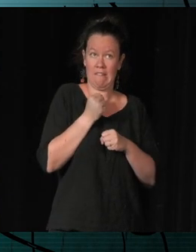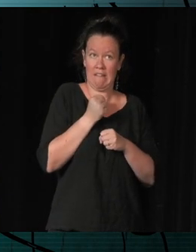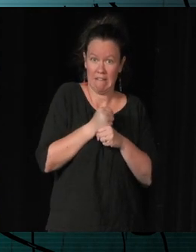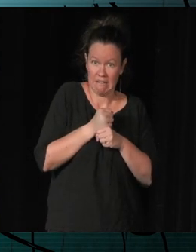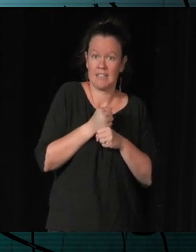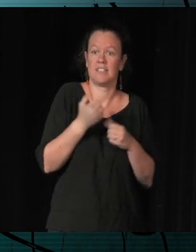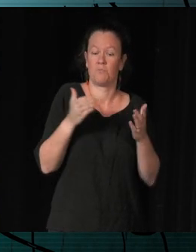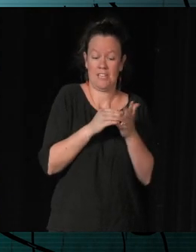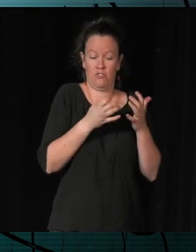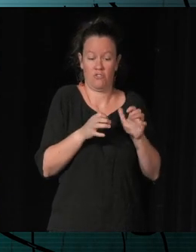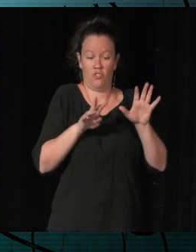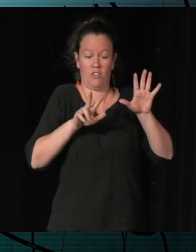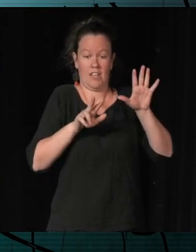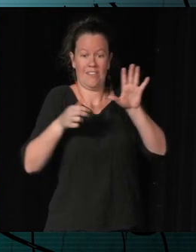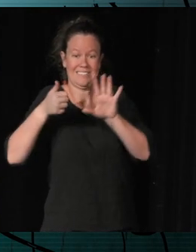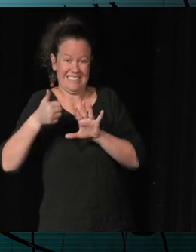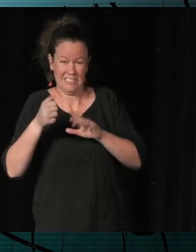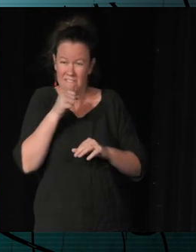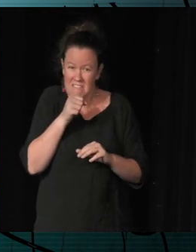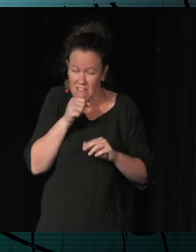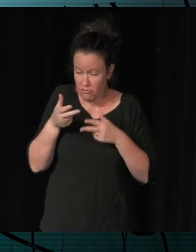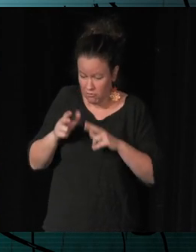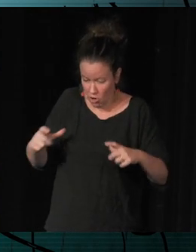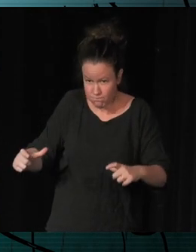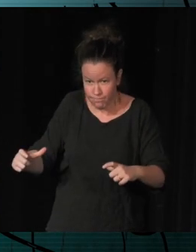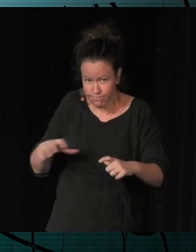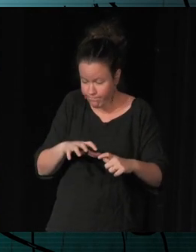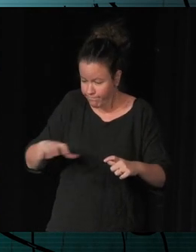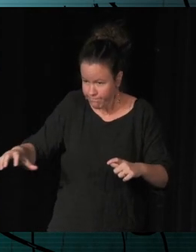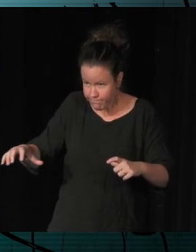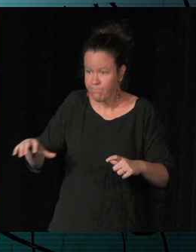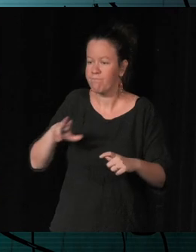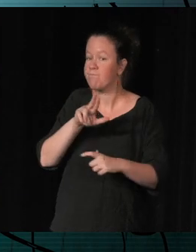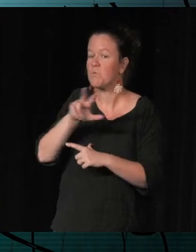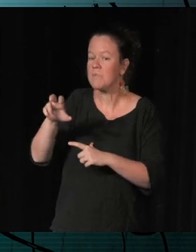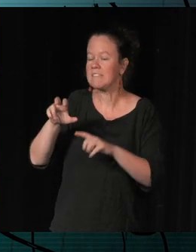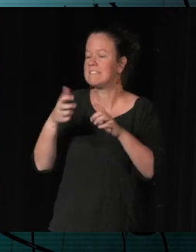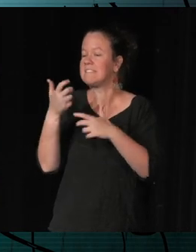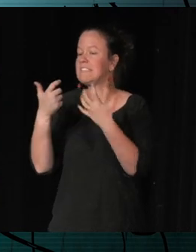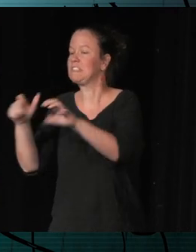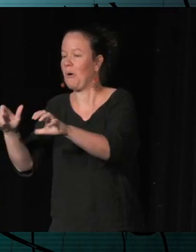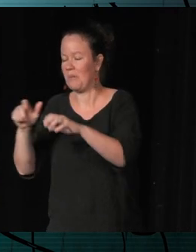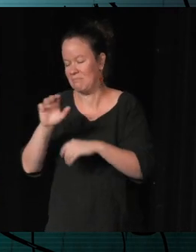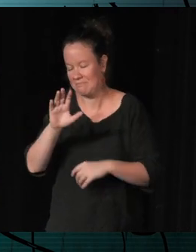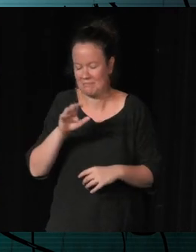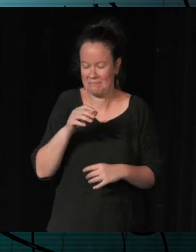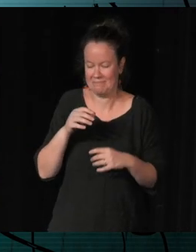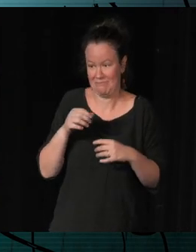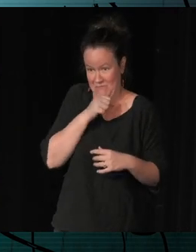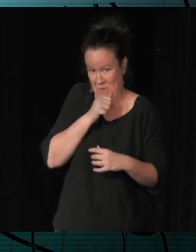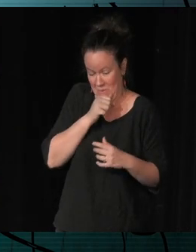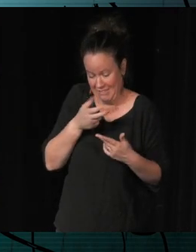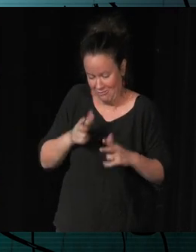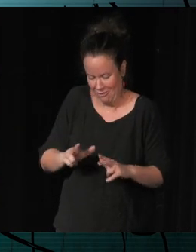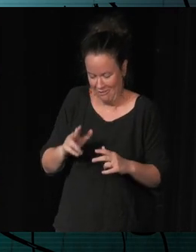XL 100 une machine française un jeu donc ouis robix c'est pas grand on n pas obligé de le citer ouis non non j'ai fait ça enfin bref